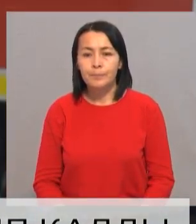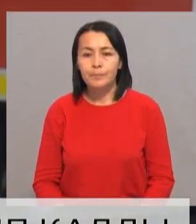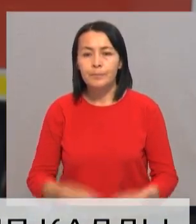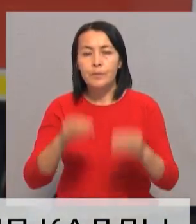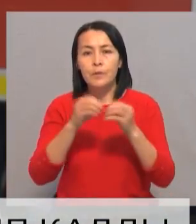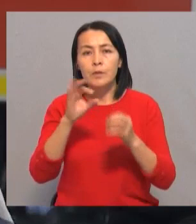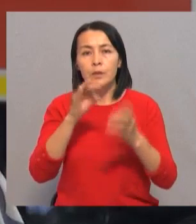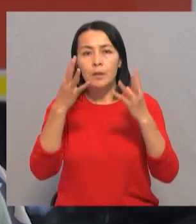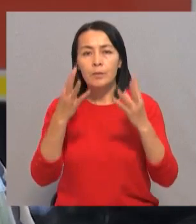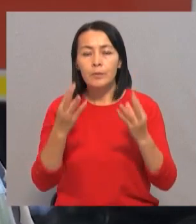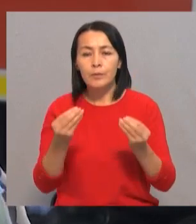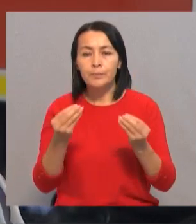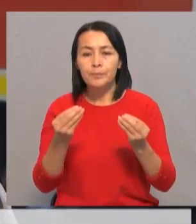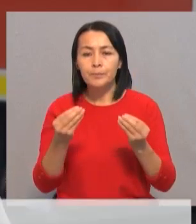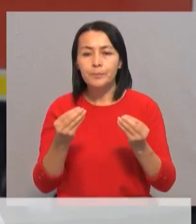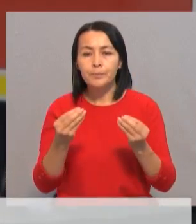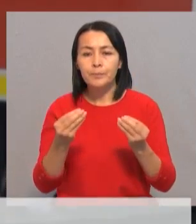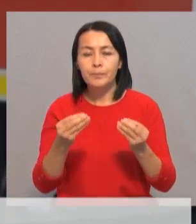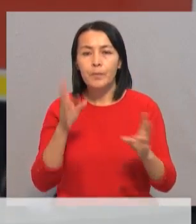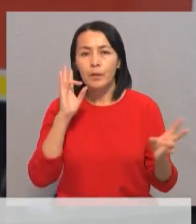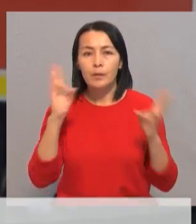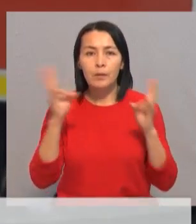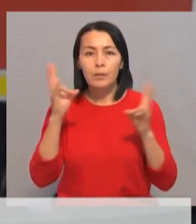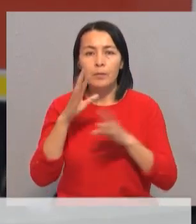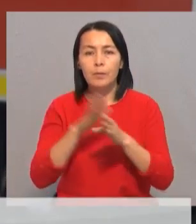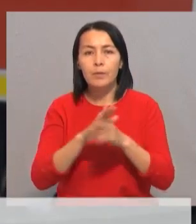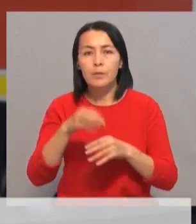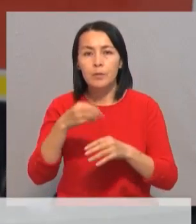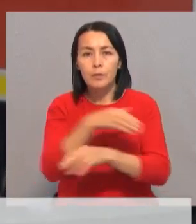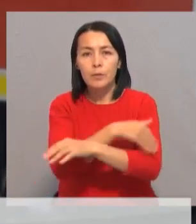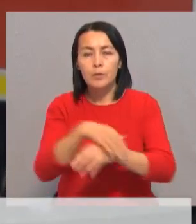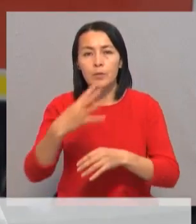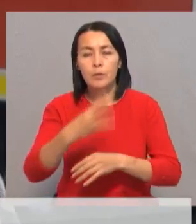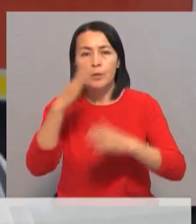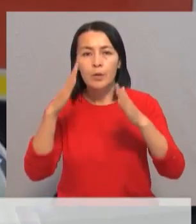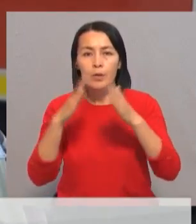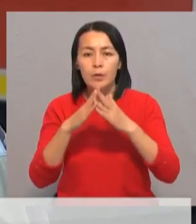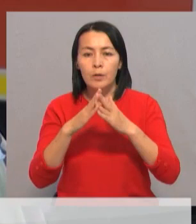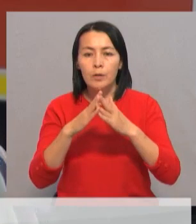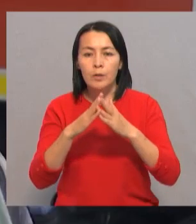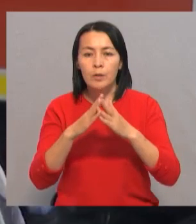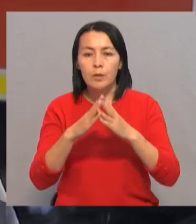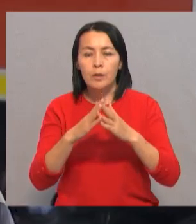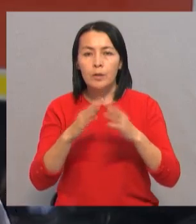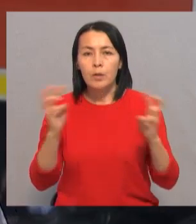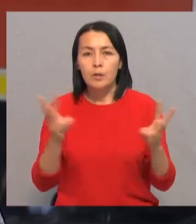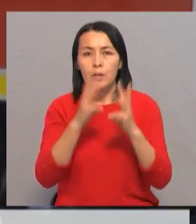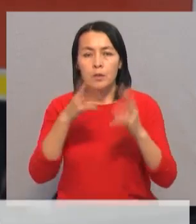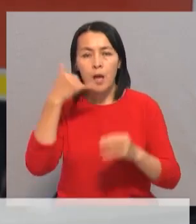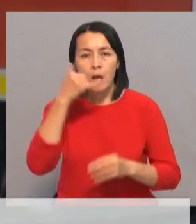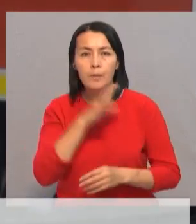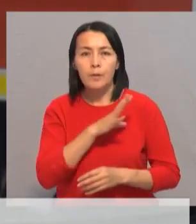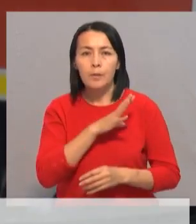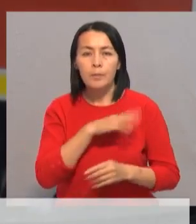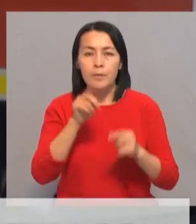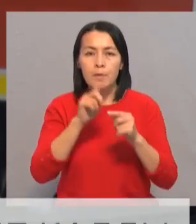10-шы қазан күні дабыл бойынша Төлеметов көшесінде көп қабатты үйде үй жанып жатыр деген хабар түсті.